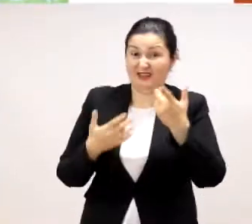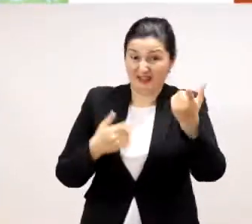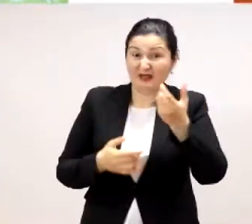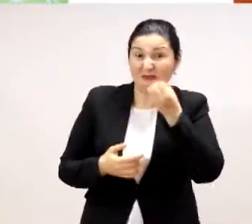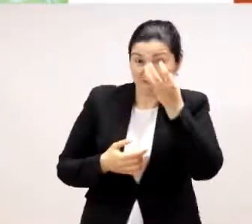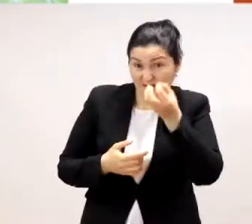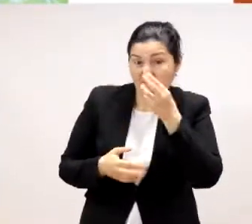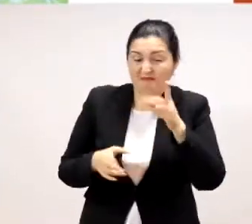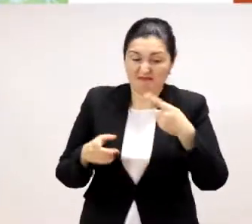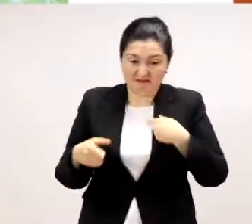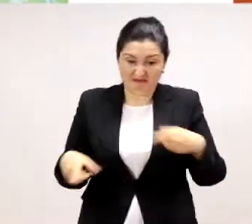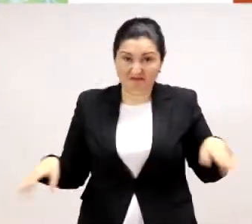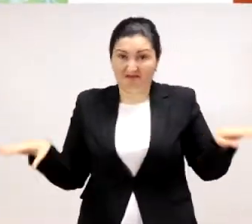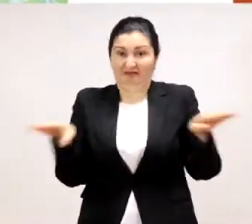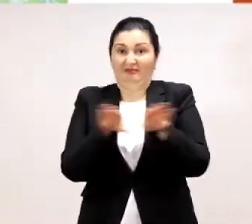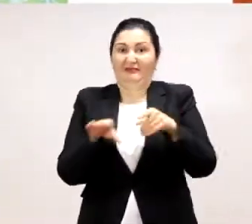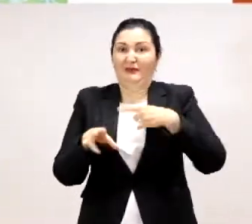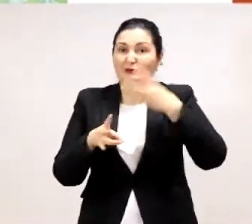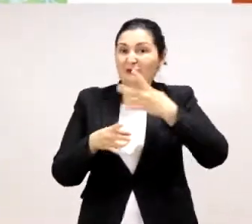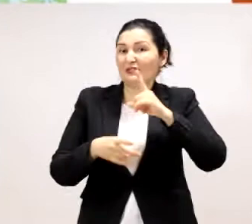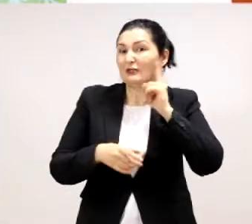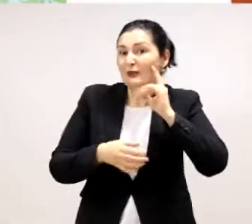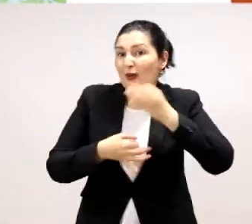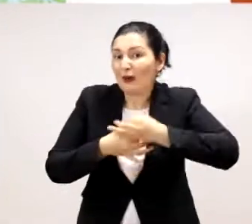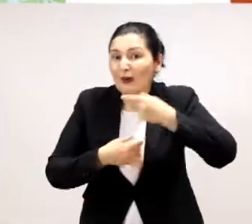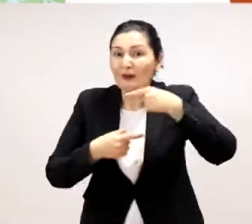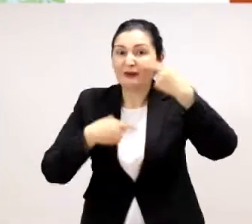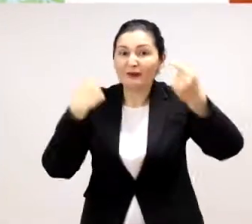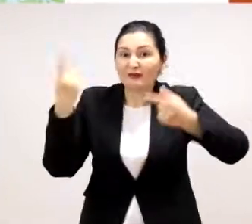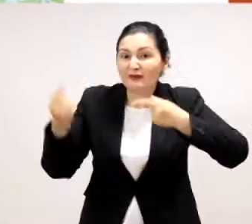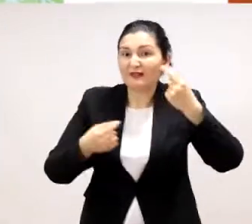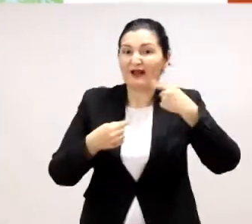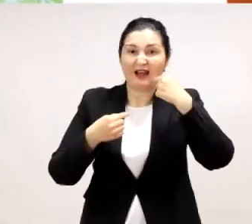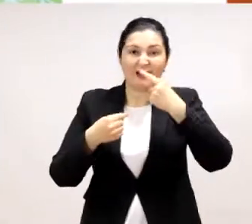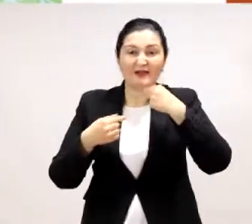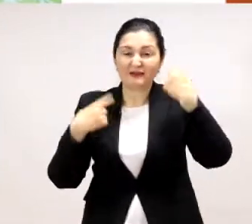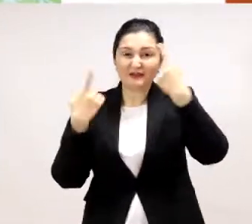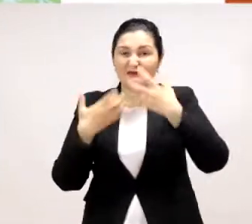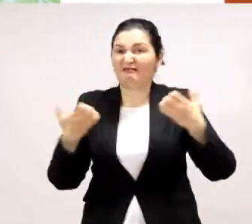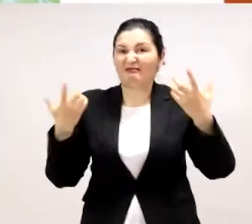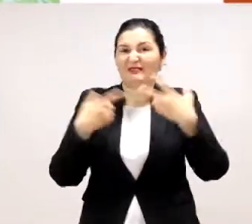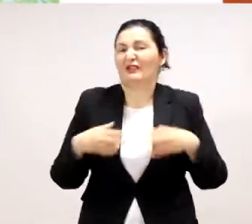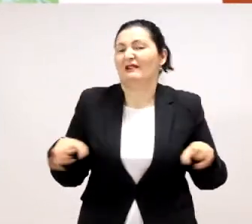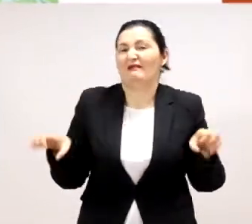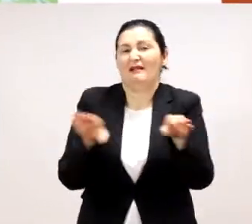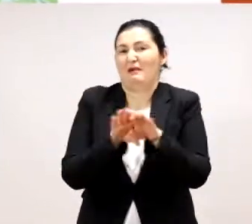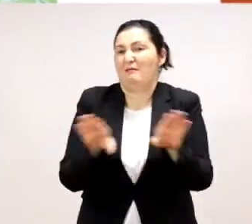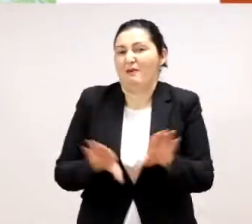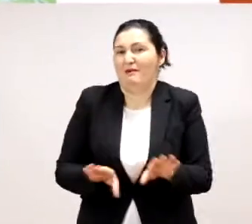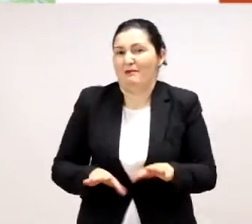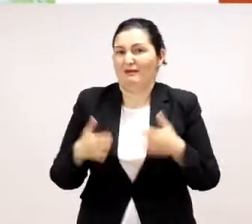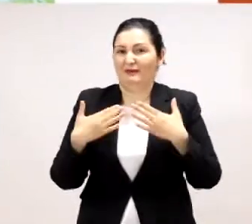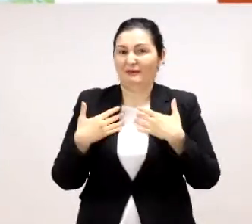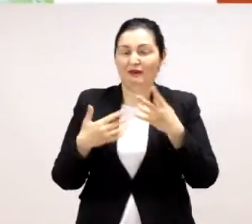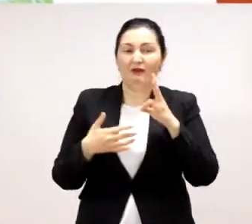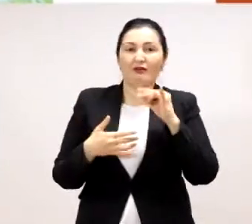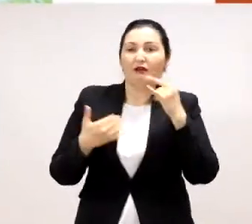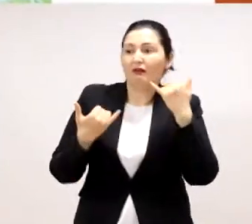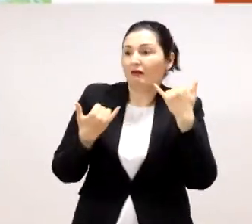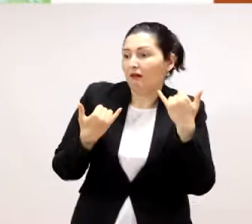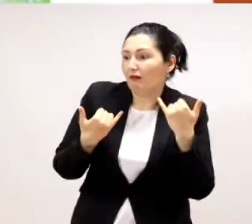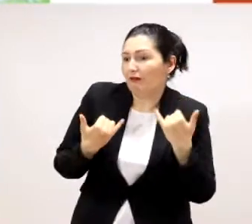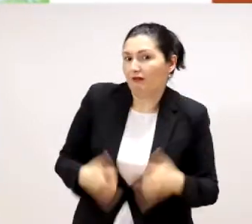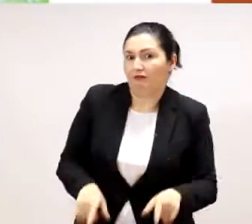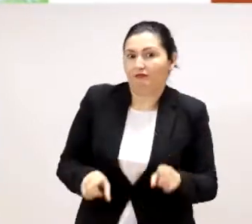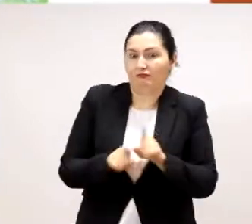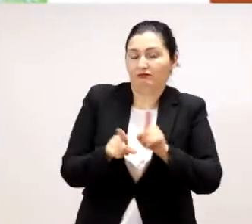می شدید، پاسخ داد صدبرگ. آنی که با مثل من نباشد، اصلا از ذات گل نباشد. نرگیس ها حیران